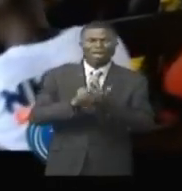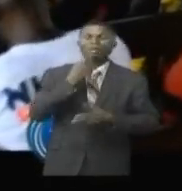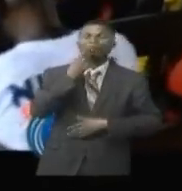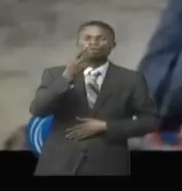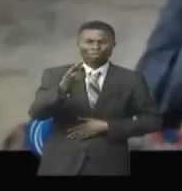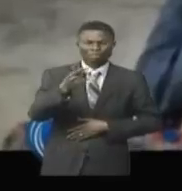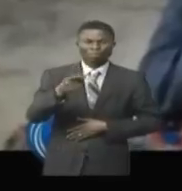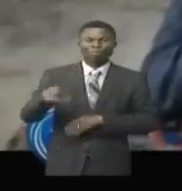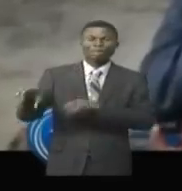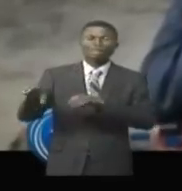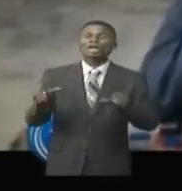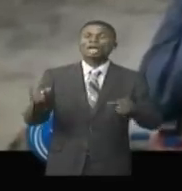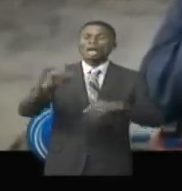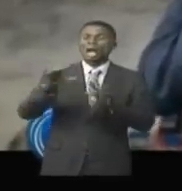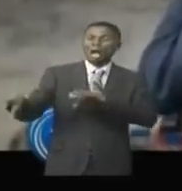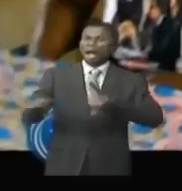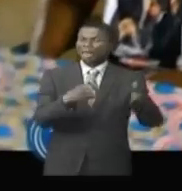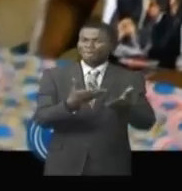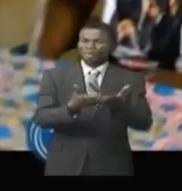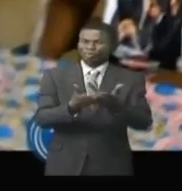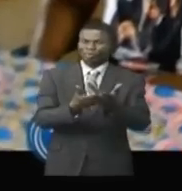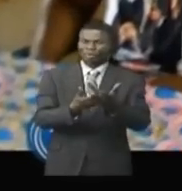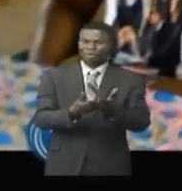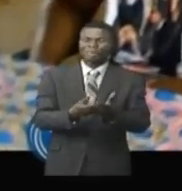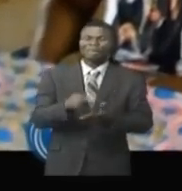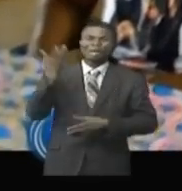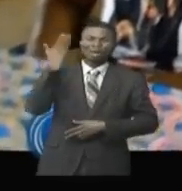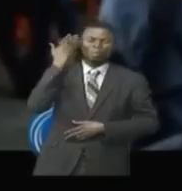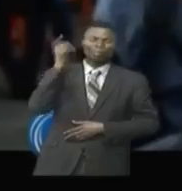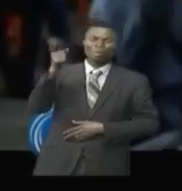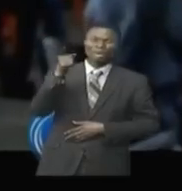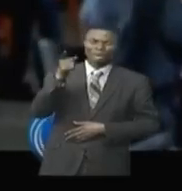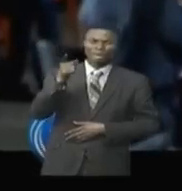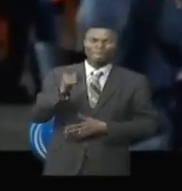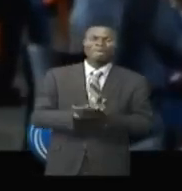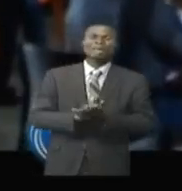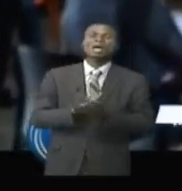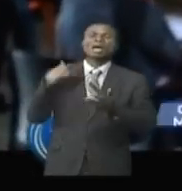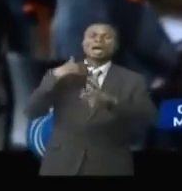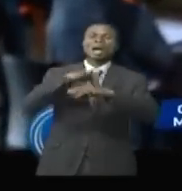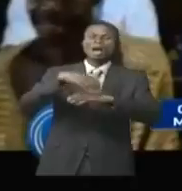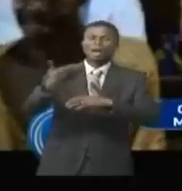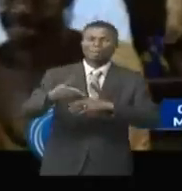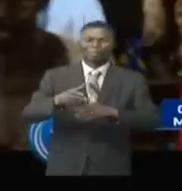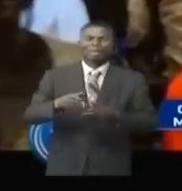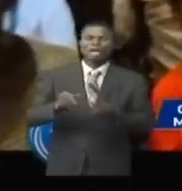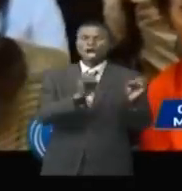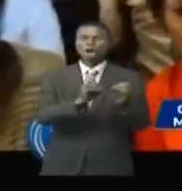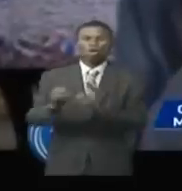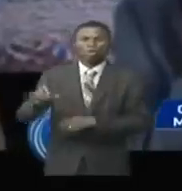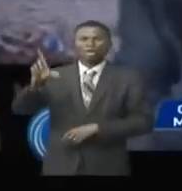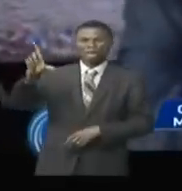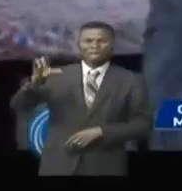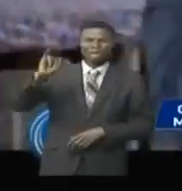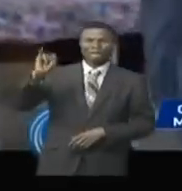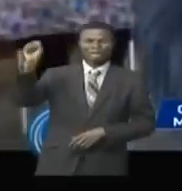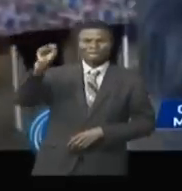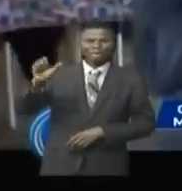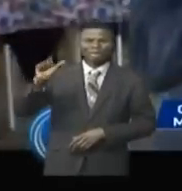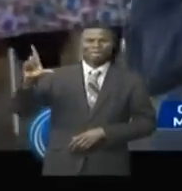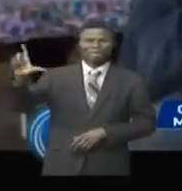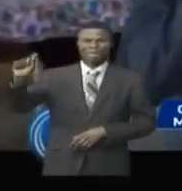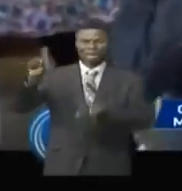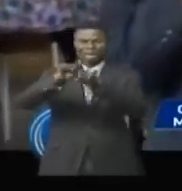cette activité républicaine de Bosso-Simba intervient après celle organisée à Lissala, Bumba et Yalo-Semba,